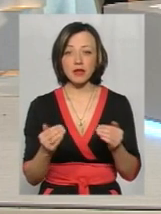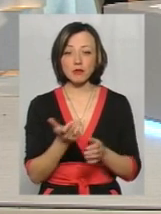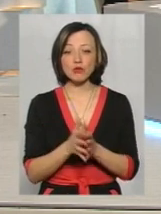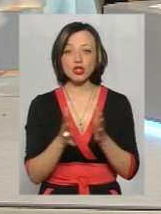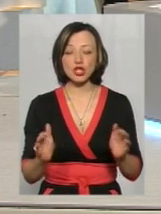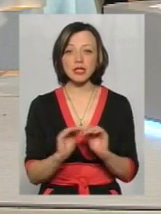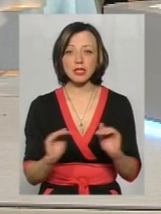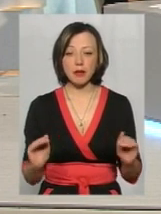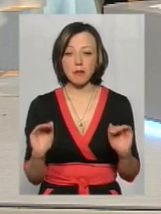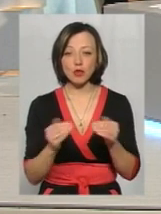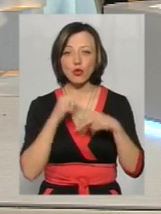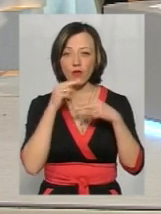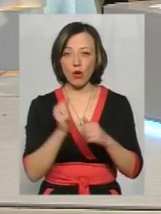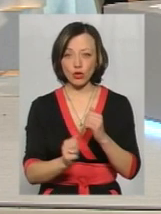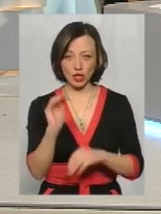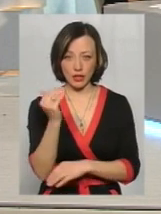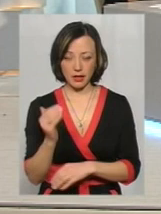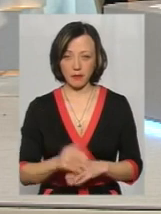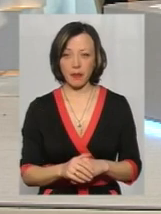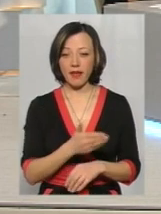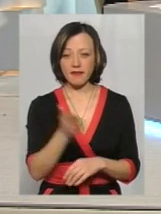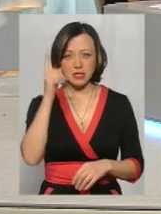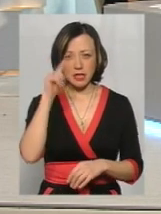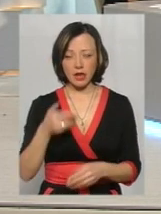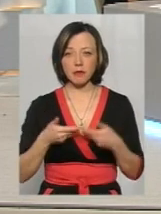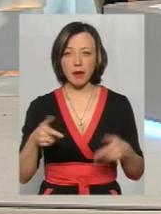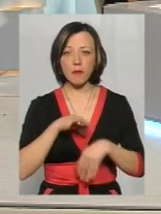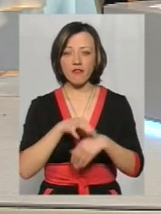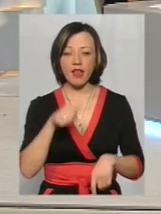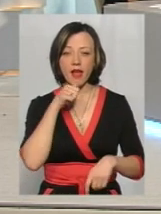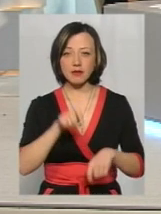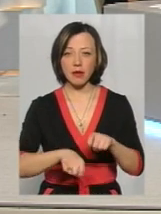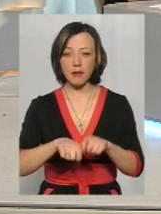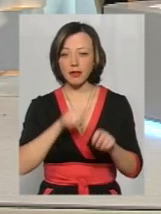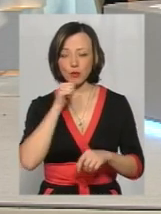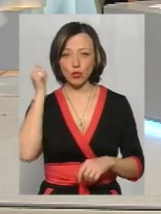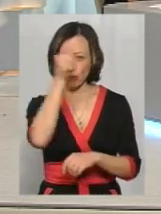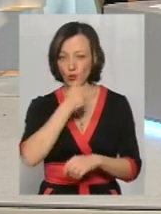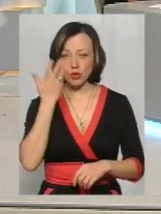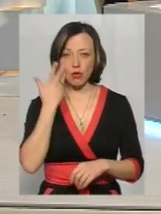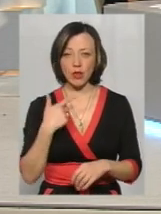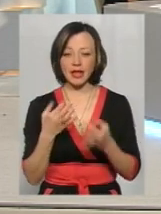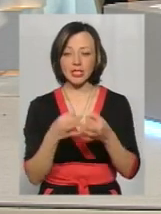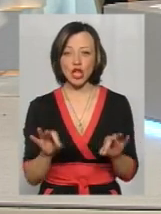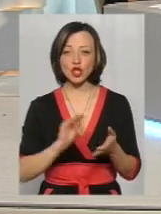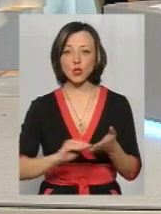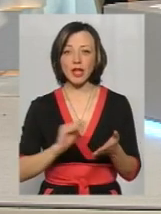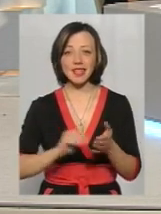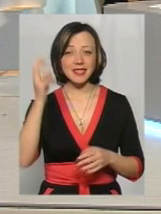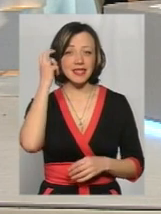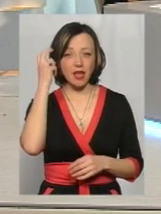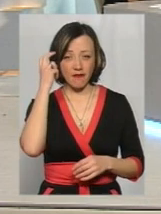більше дітей і менше уваги кожній дитині. Ви знаєте, ми провели експеримент в минулому році, коли незалежні журналісти із